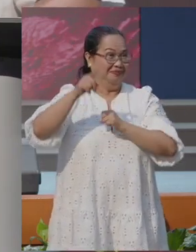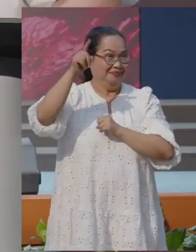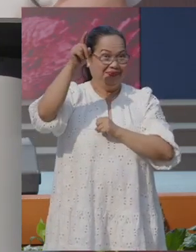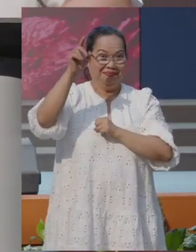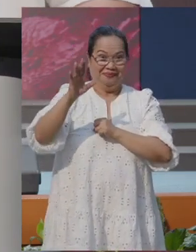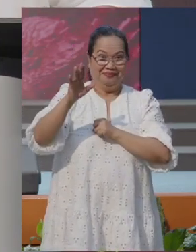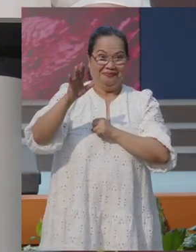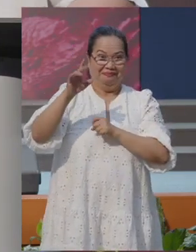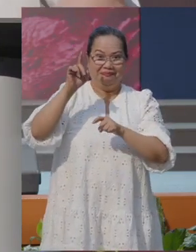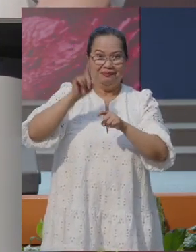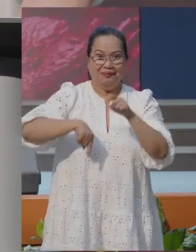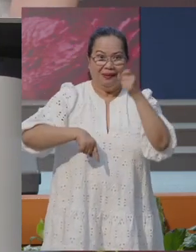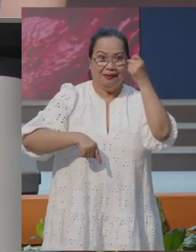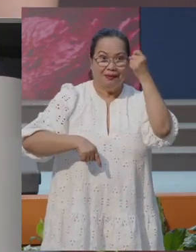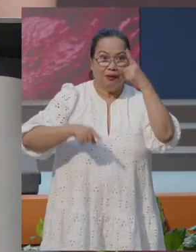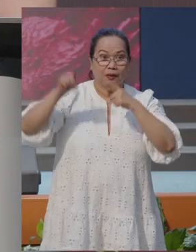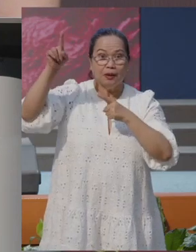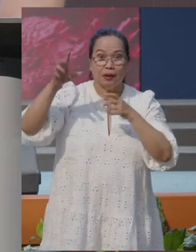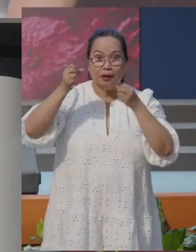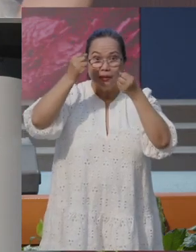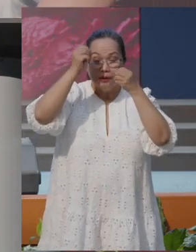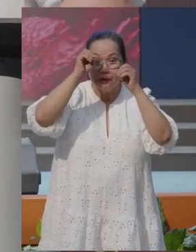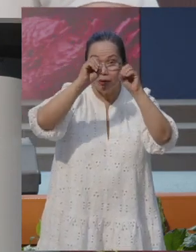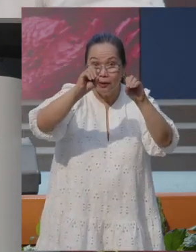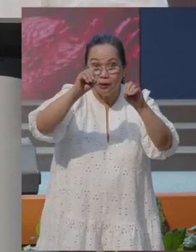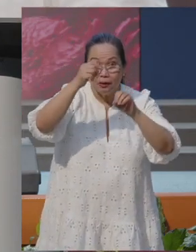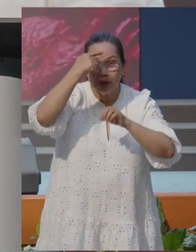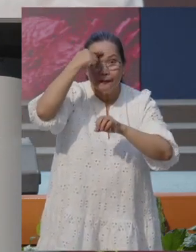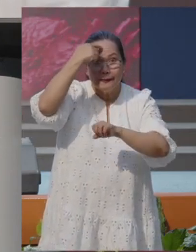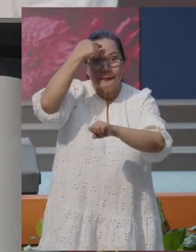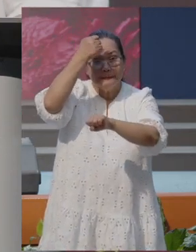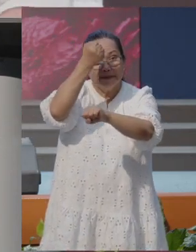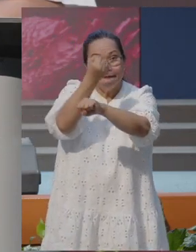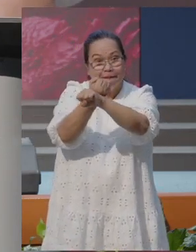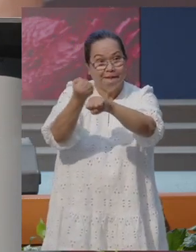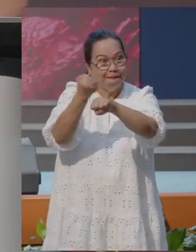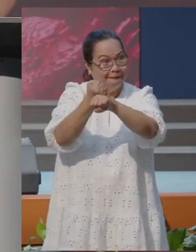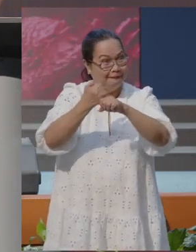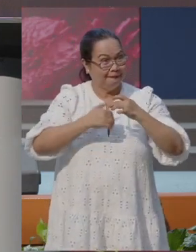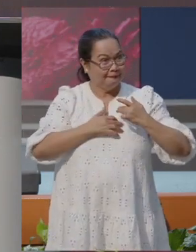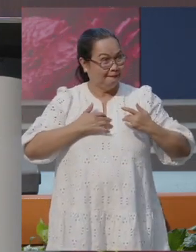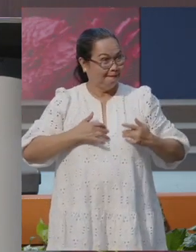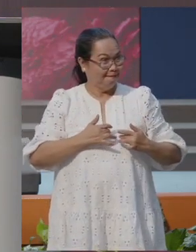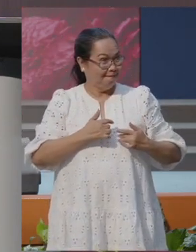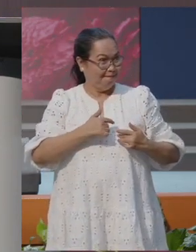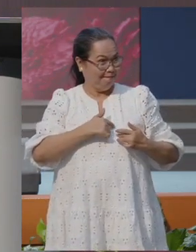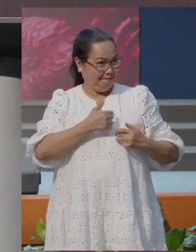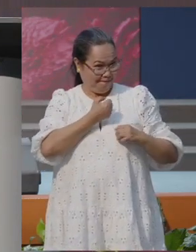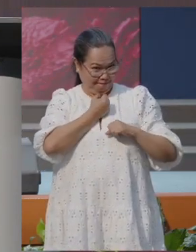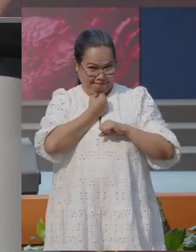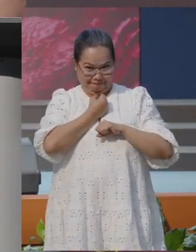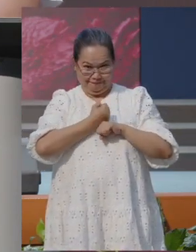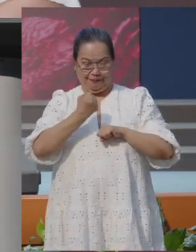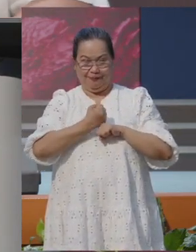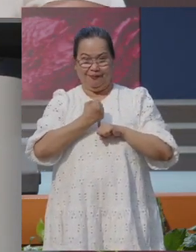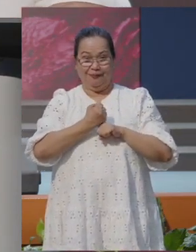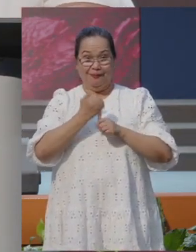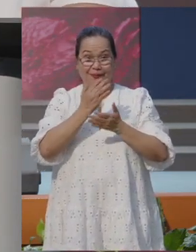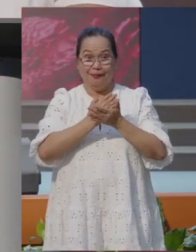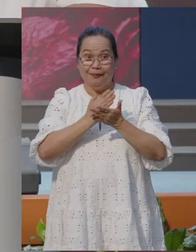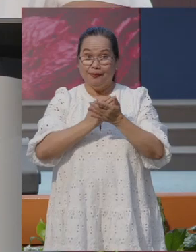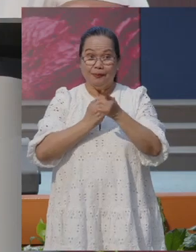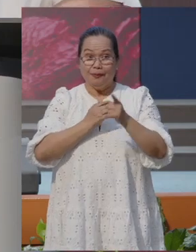At makakaunawa sa kanyang turo dahil sa katigasan ng kanilang mga puso. Merong